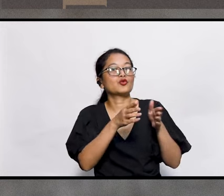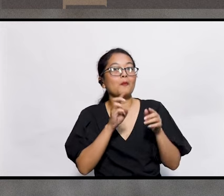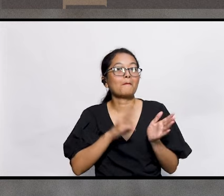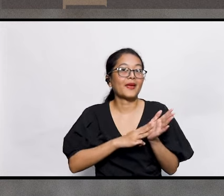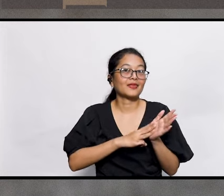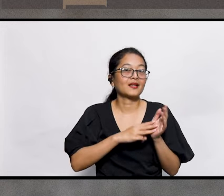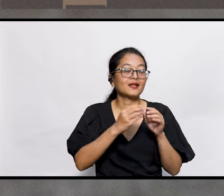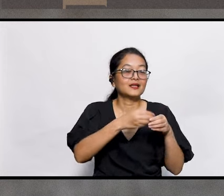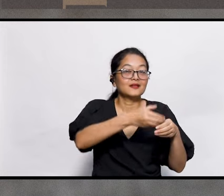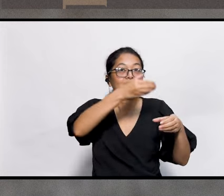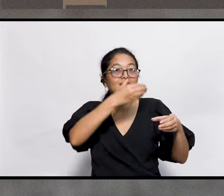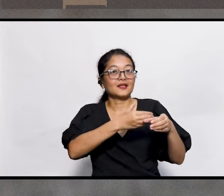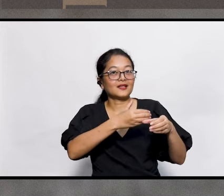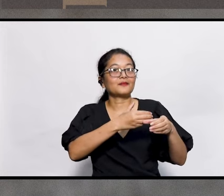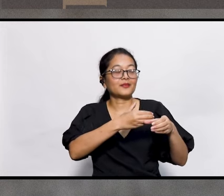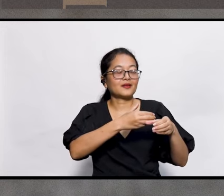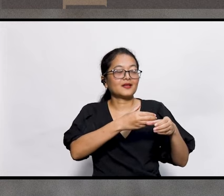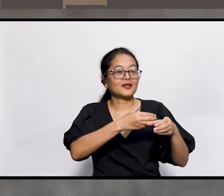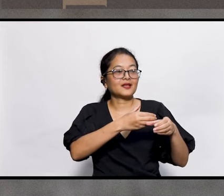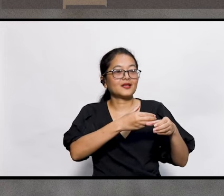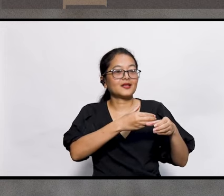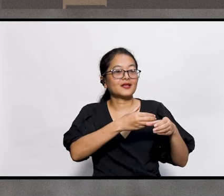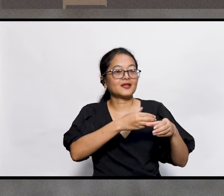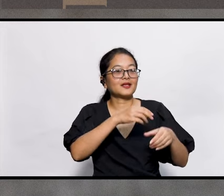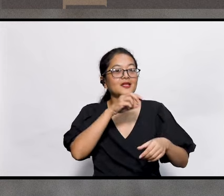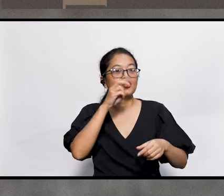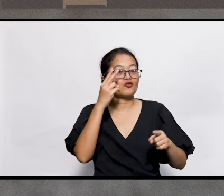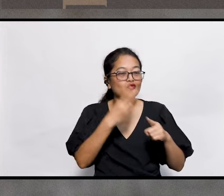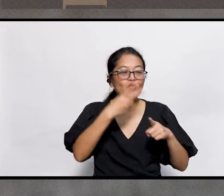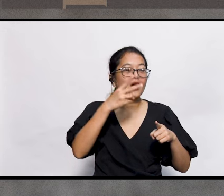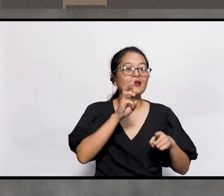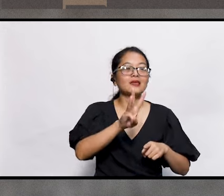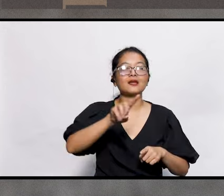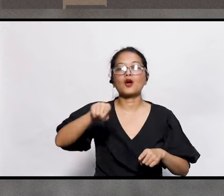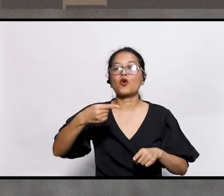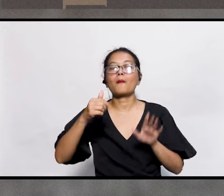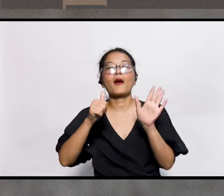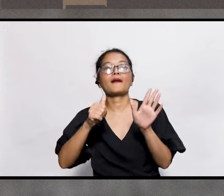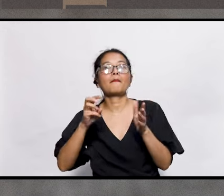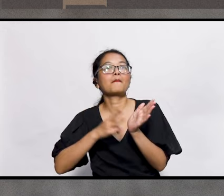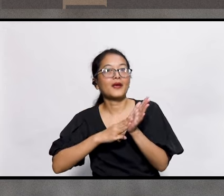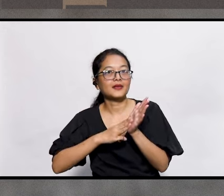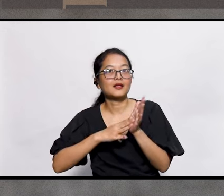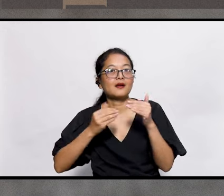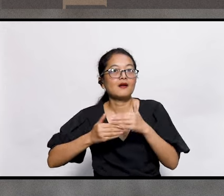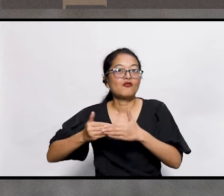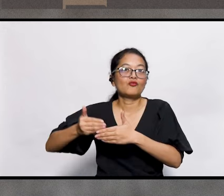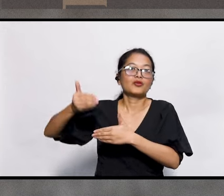lapisan kedua tebalnya dua kali 3,6 m tingginya